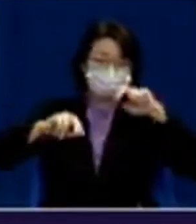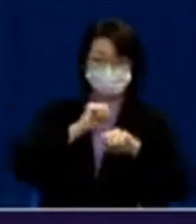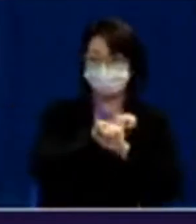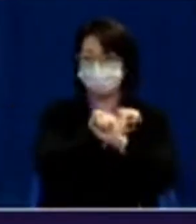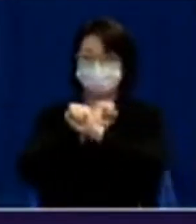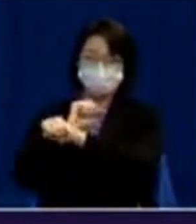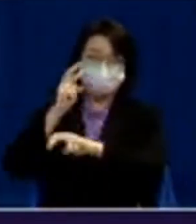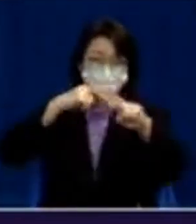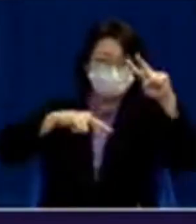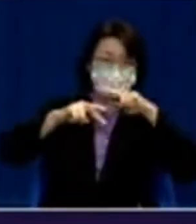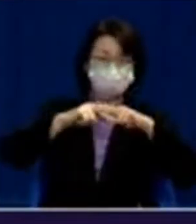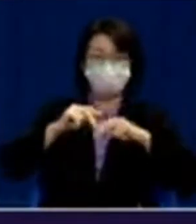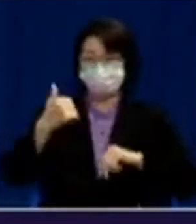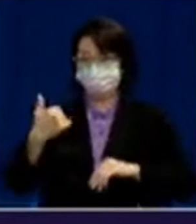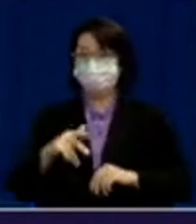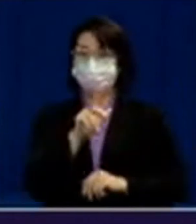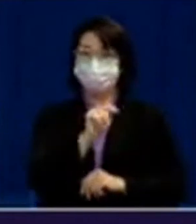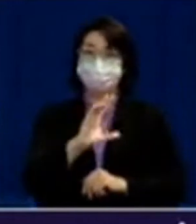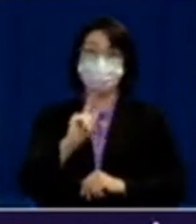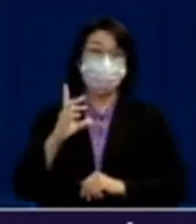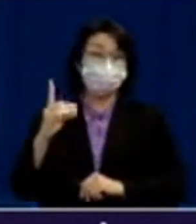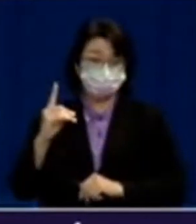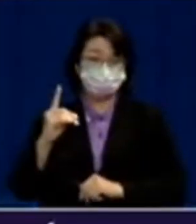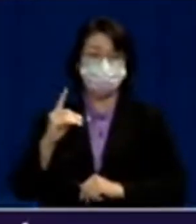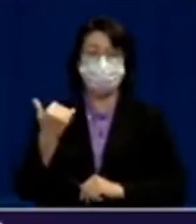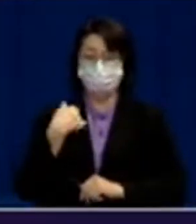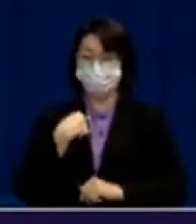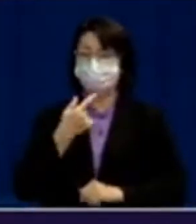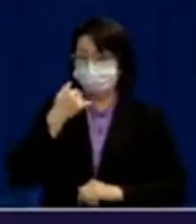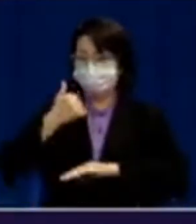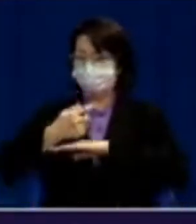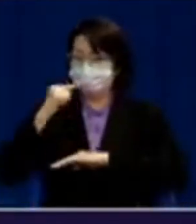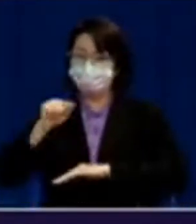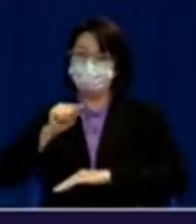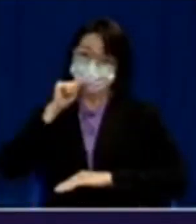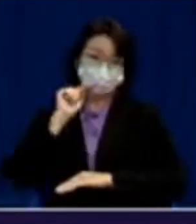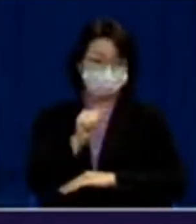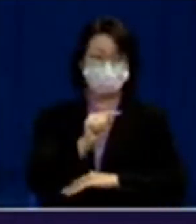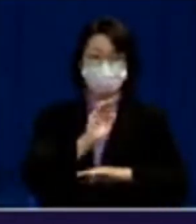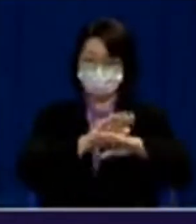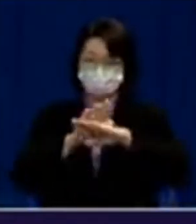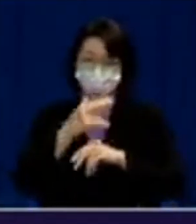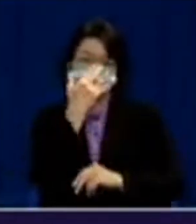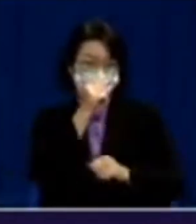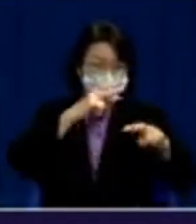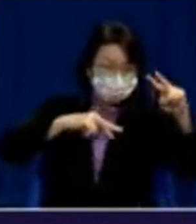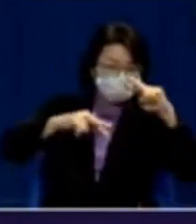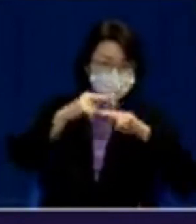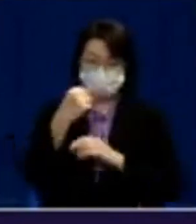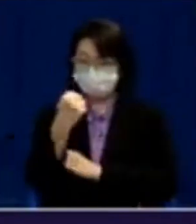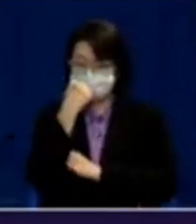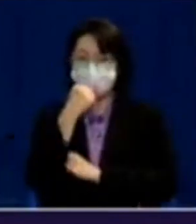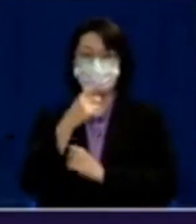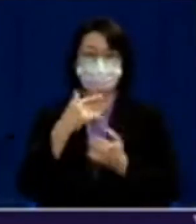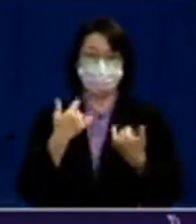แดนคือร้อยก็จะรอ 315ดูแลอยู่ผมได้คำชาติไปแล้วนะครับแล้วก็สร้างความสัมพันธ์กับทางฝั่งสปป.ลาว